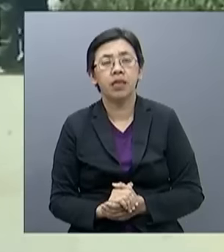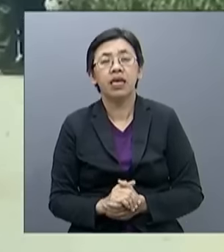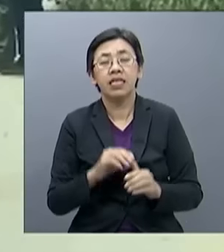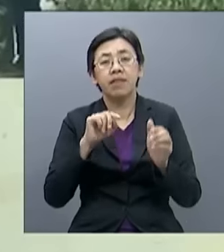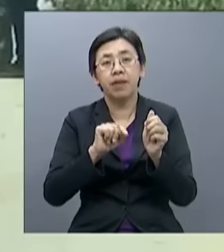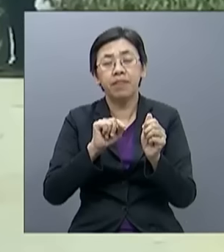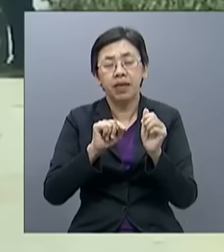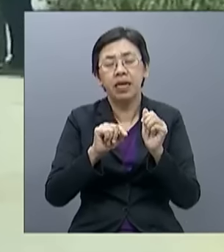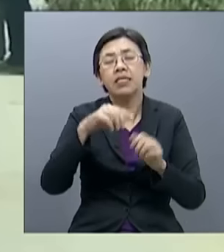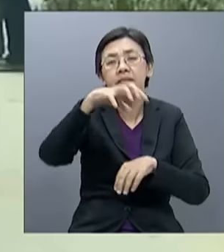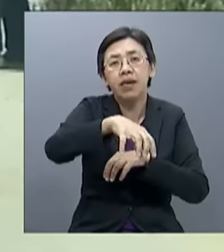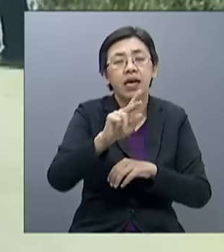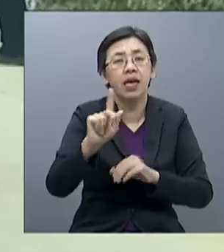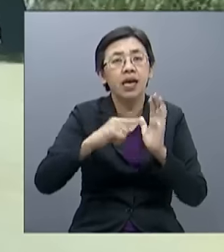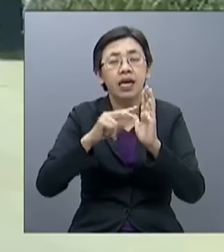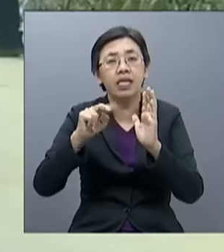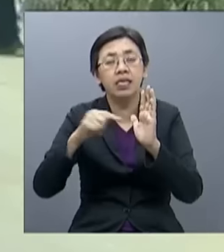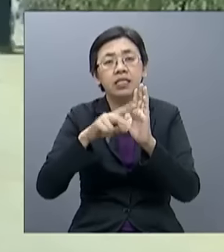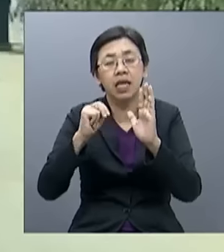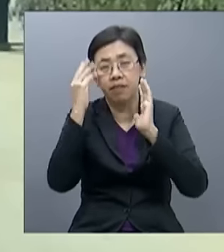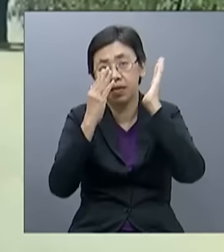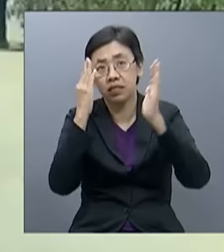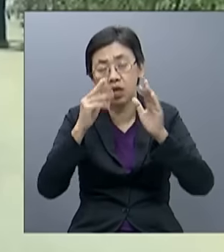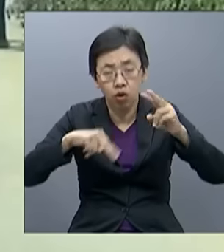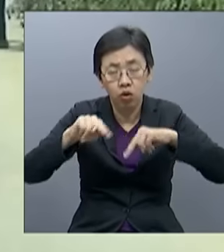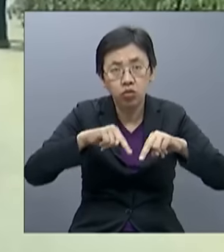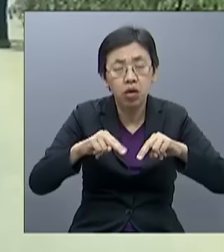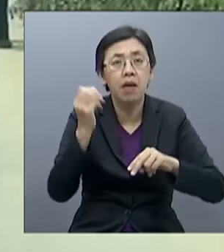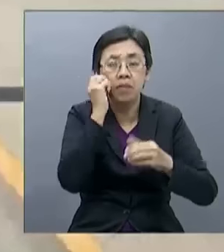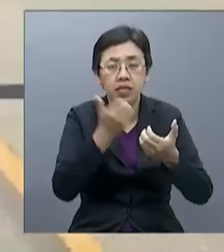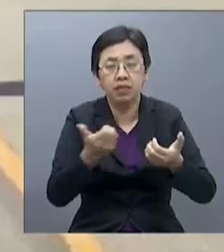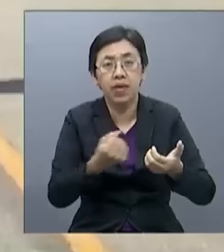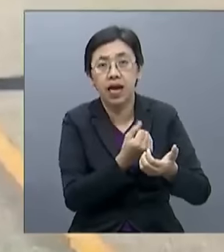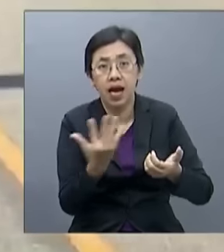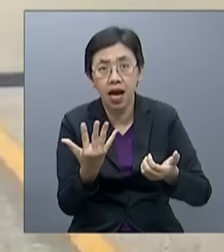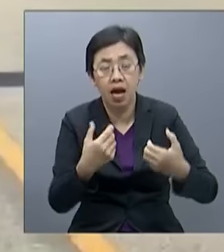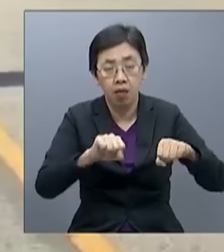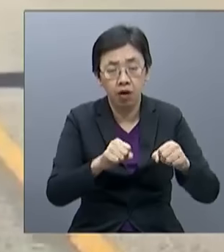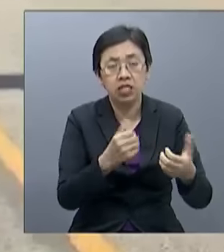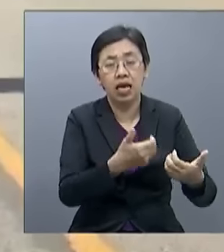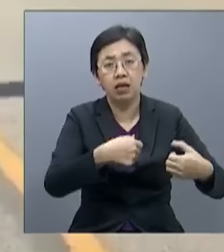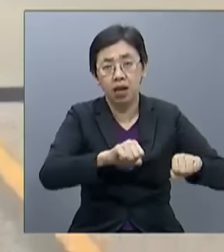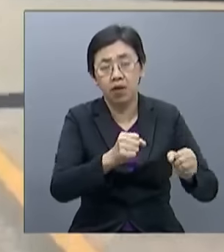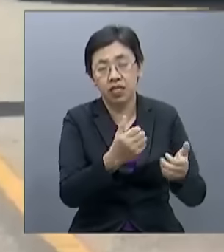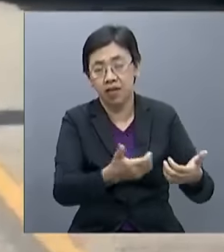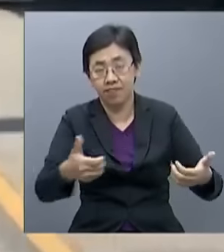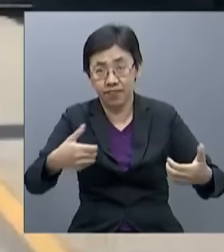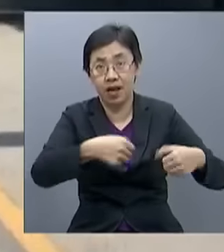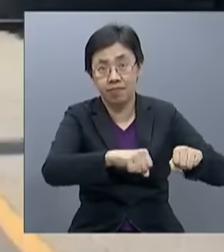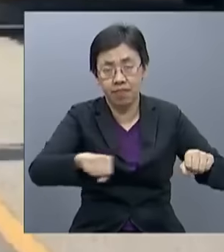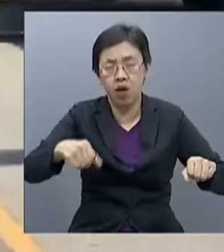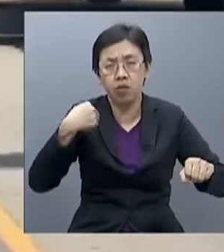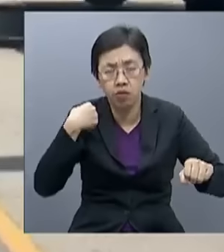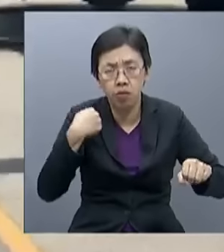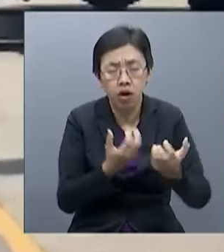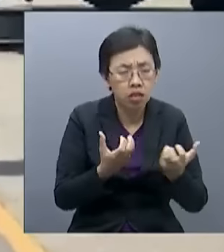ทศมาเลเซียและจากการเข้าตรวจสอบอย่างละเอียดยังพบโทรศัพท์จำนวน5เครื่องของเจ้าของรถแต่ละคันไว้ในตะกร้านะคะแต่ว่าไม่พบ